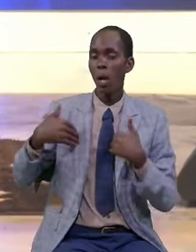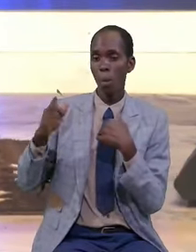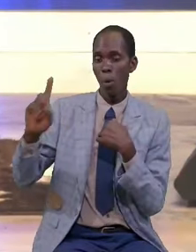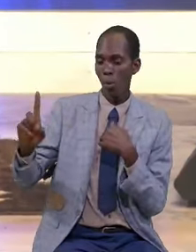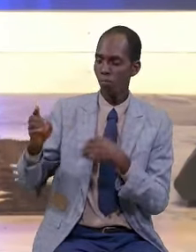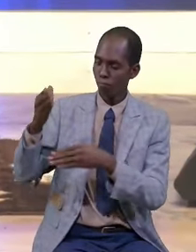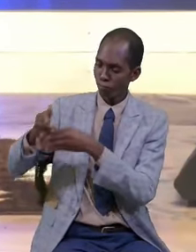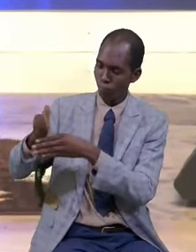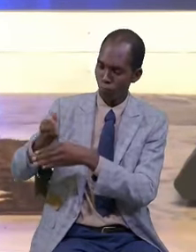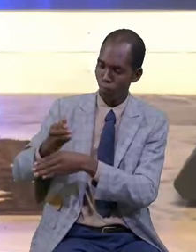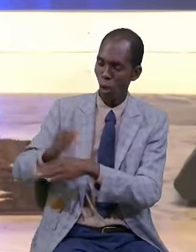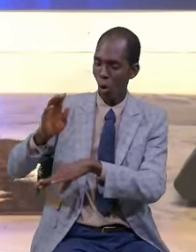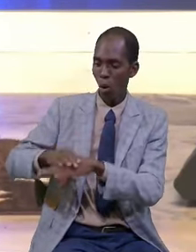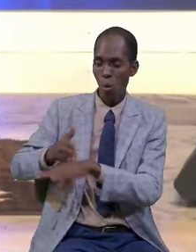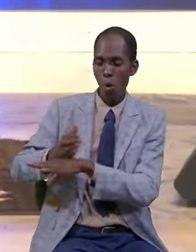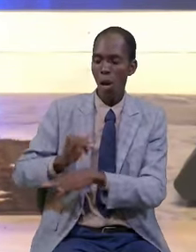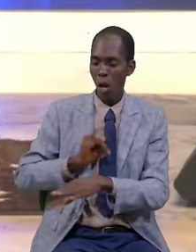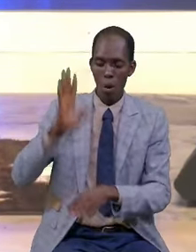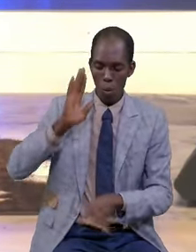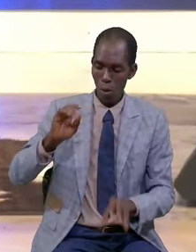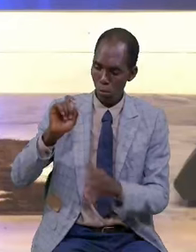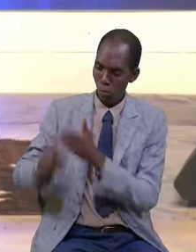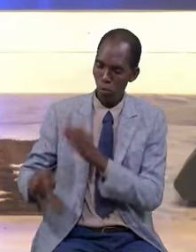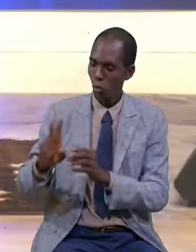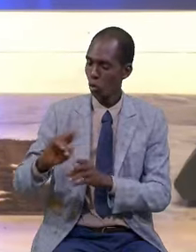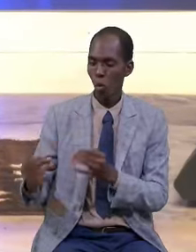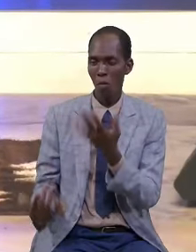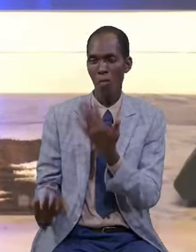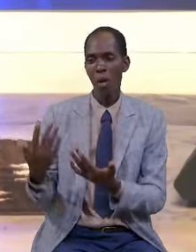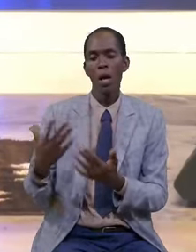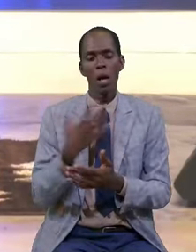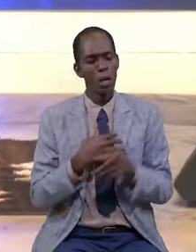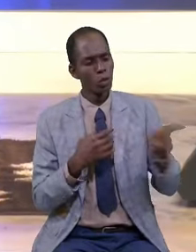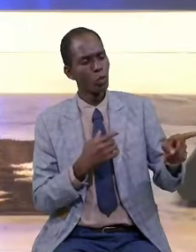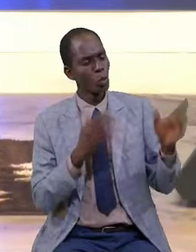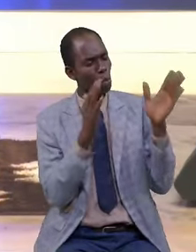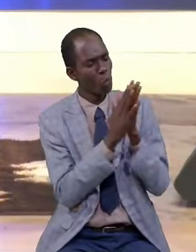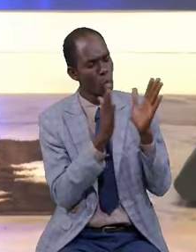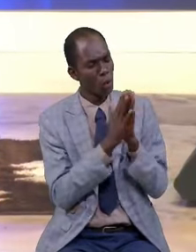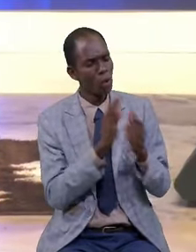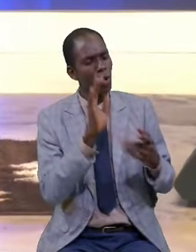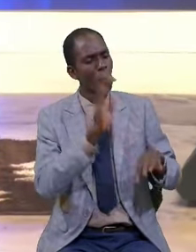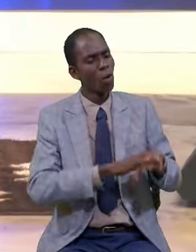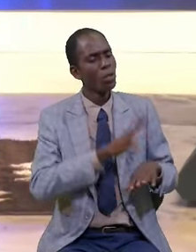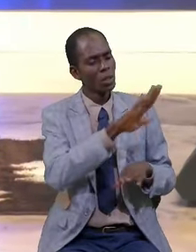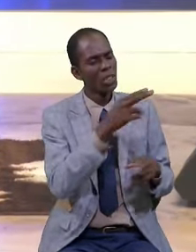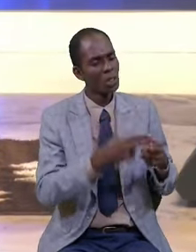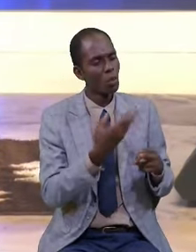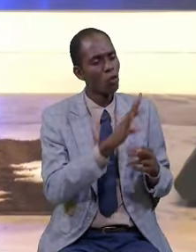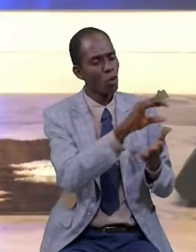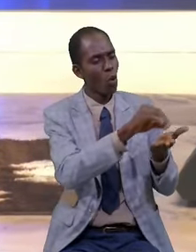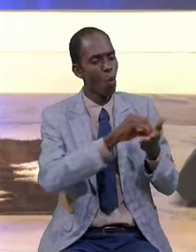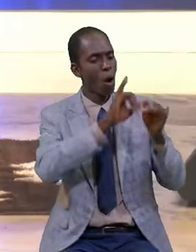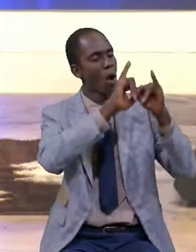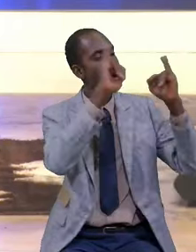je le placerai sur le bois sans y mettre le feu. Puis invoquez le nom de votre Dieu des idoles